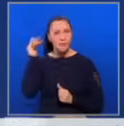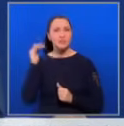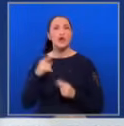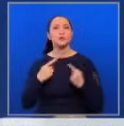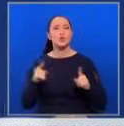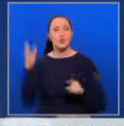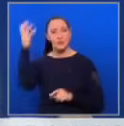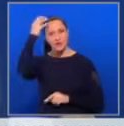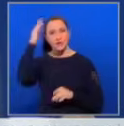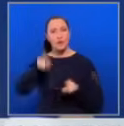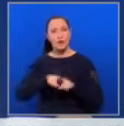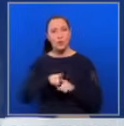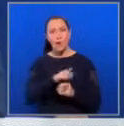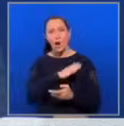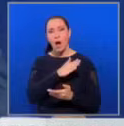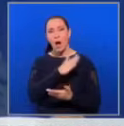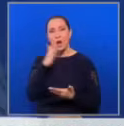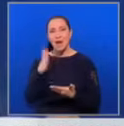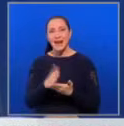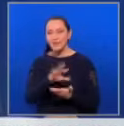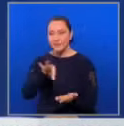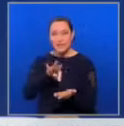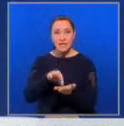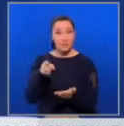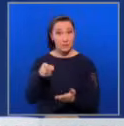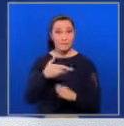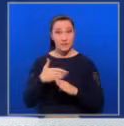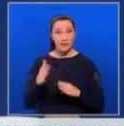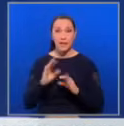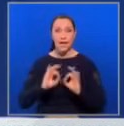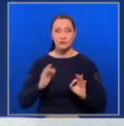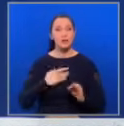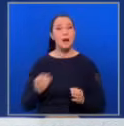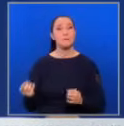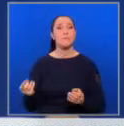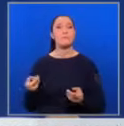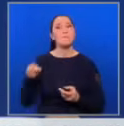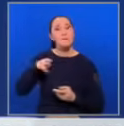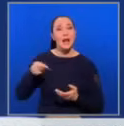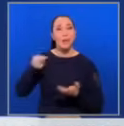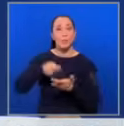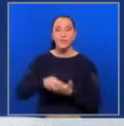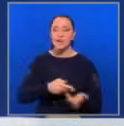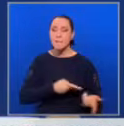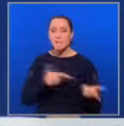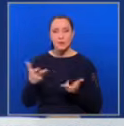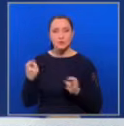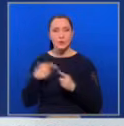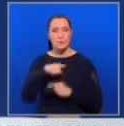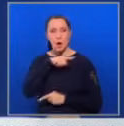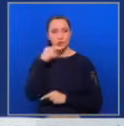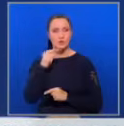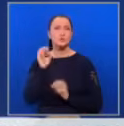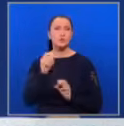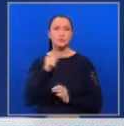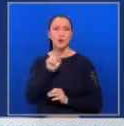като крайна дестинация оттам нататък е ясно че има прекупуване и пренос към русия и точно